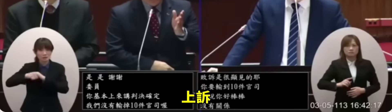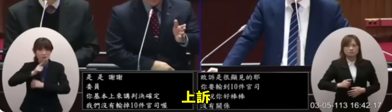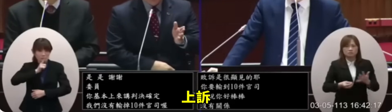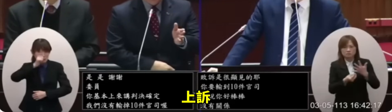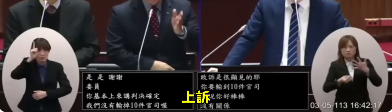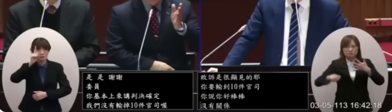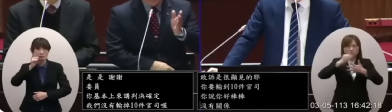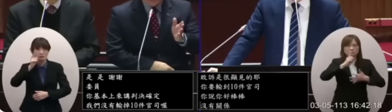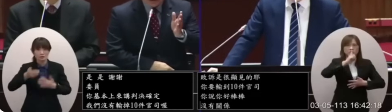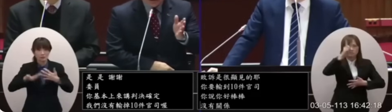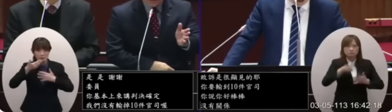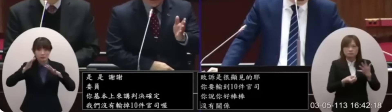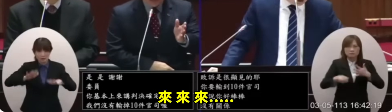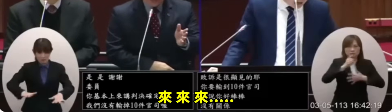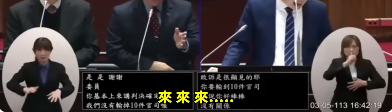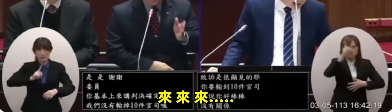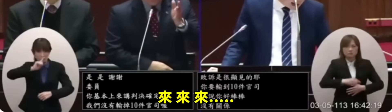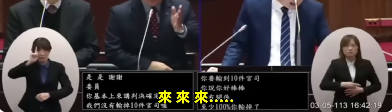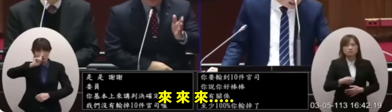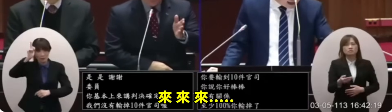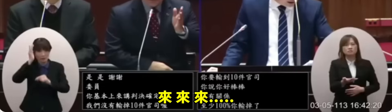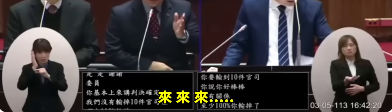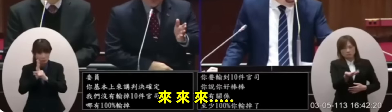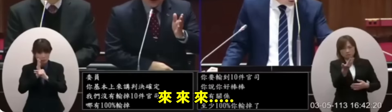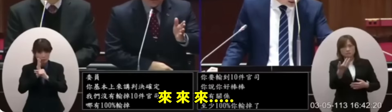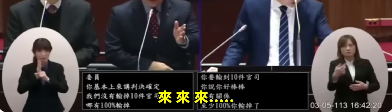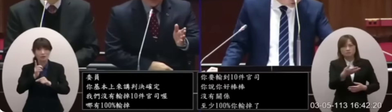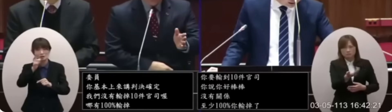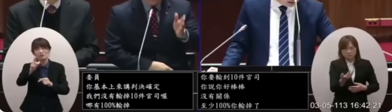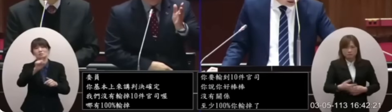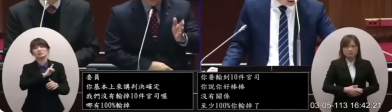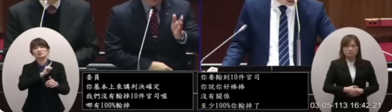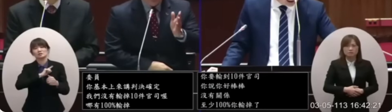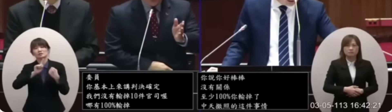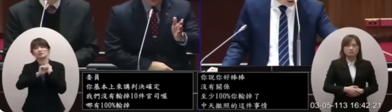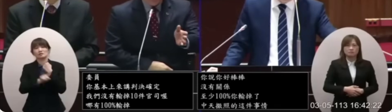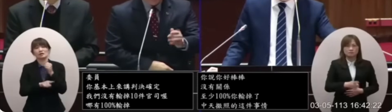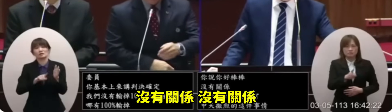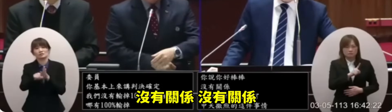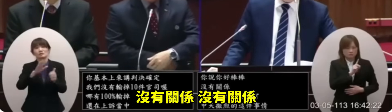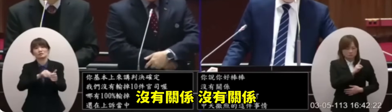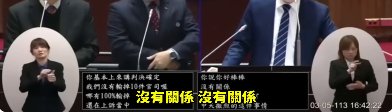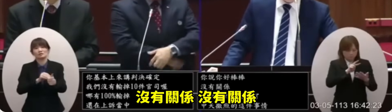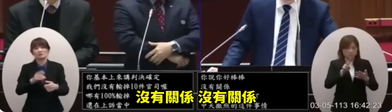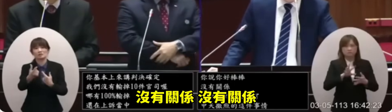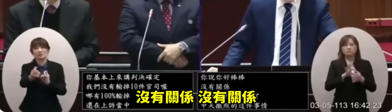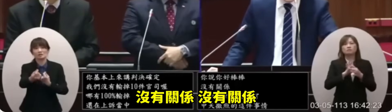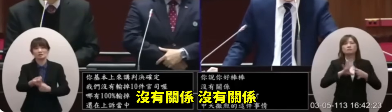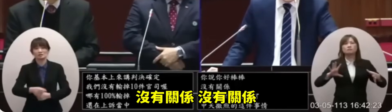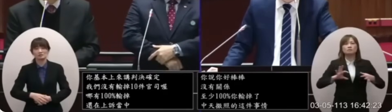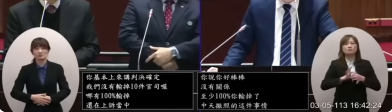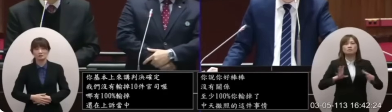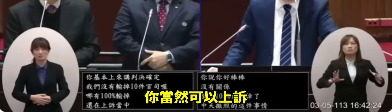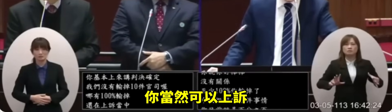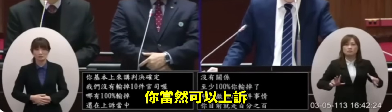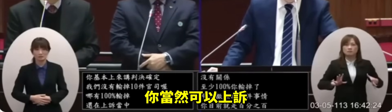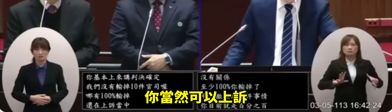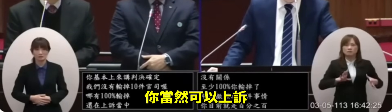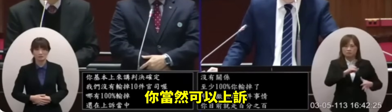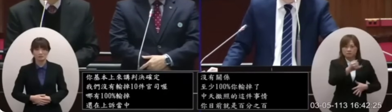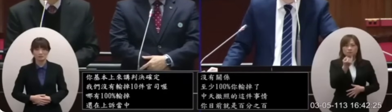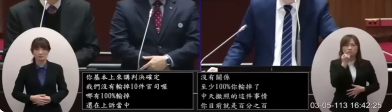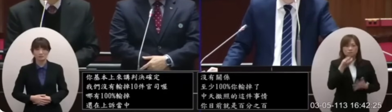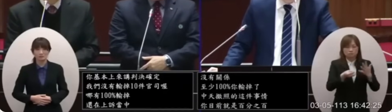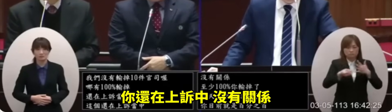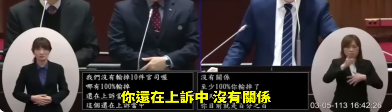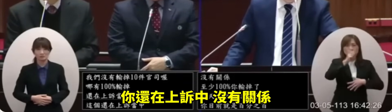诉最高行政法院还在进行当中。 来， 你也是学法律的，判决确定还是 没有关系，没有关系，你当然可以上